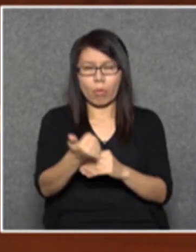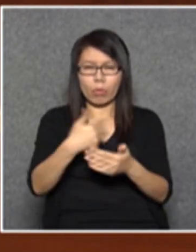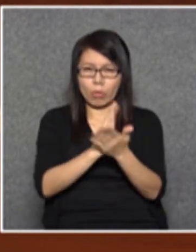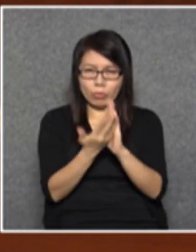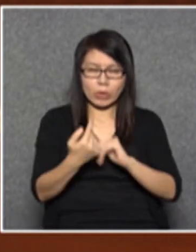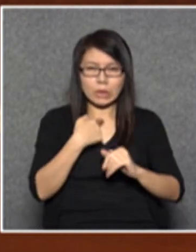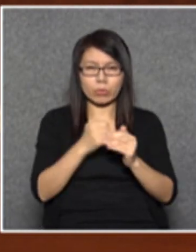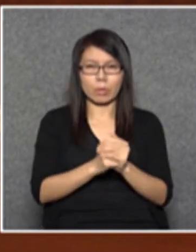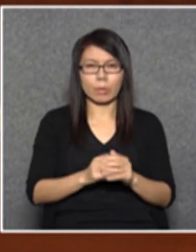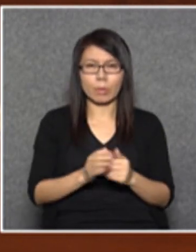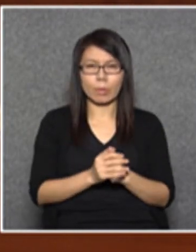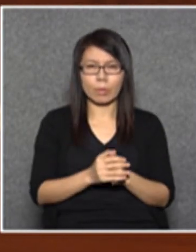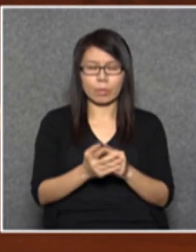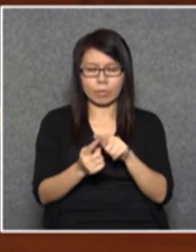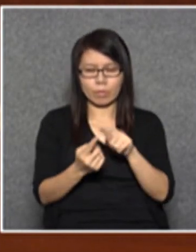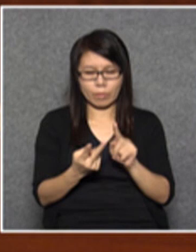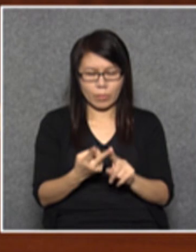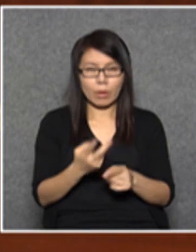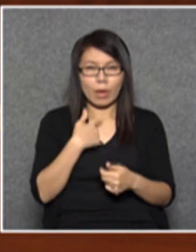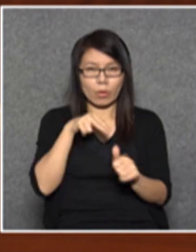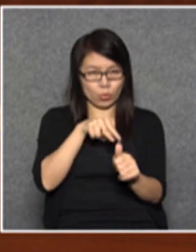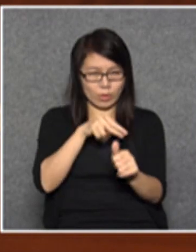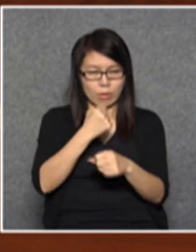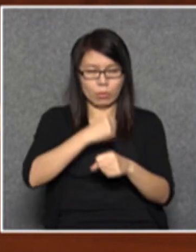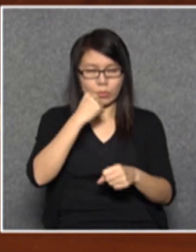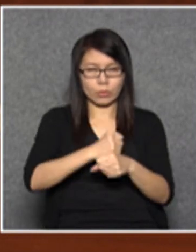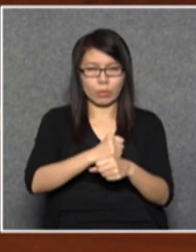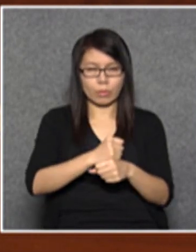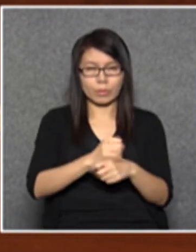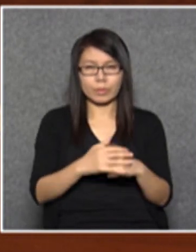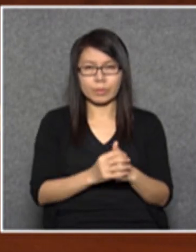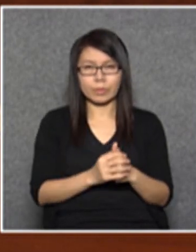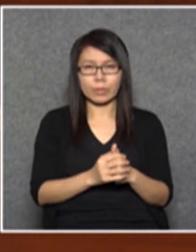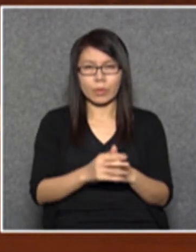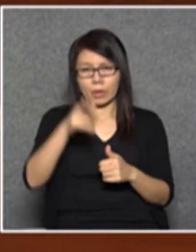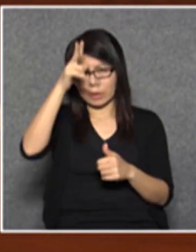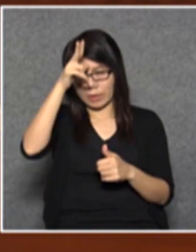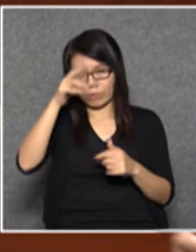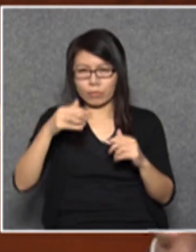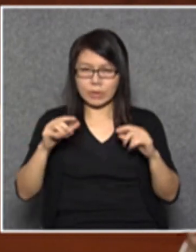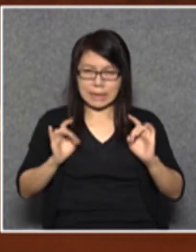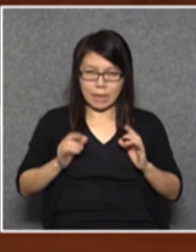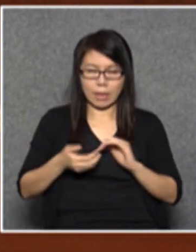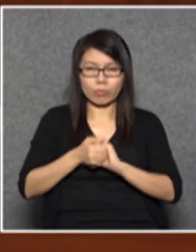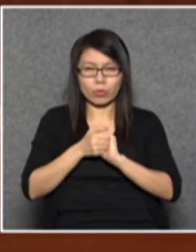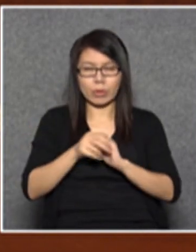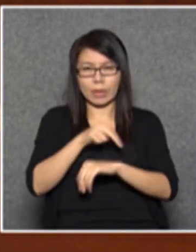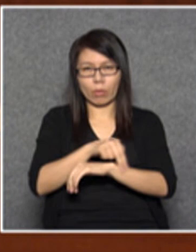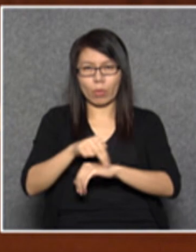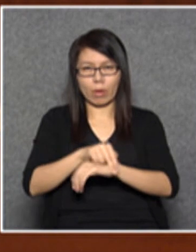求。兩方面基本上都是管理工作，無論是公私營協作計劃也好，或者是